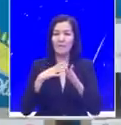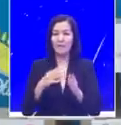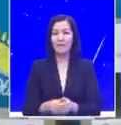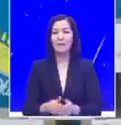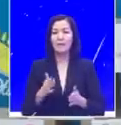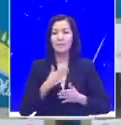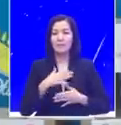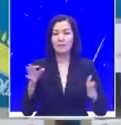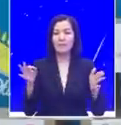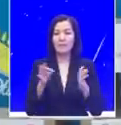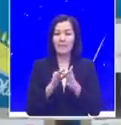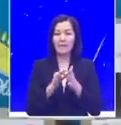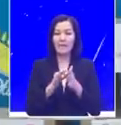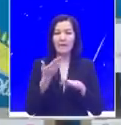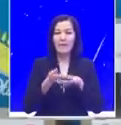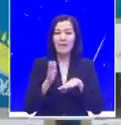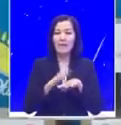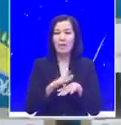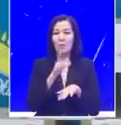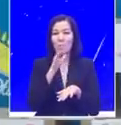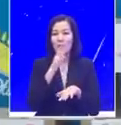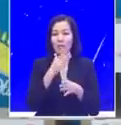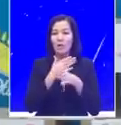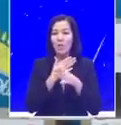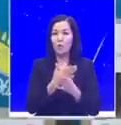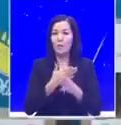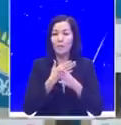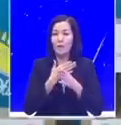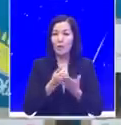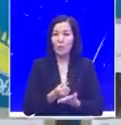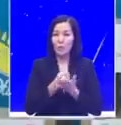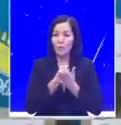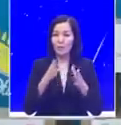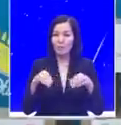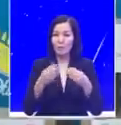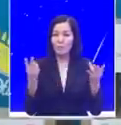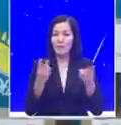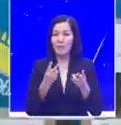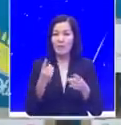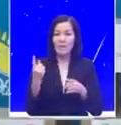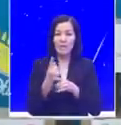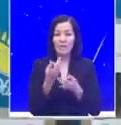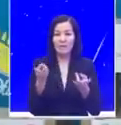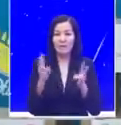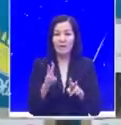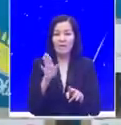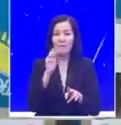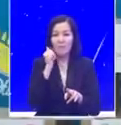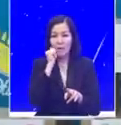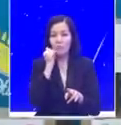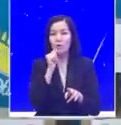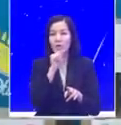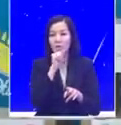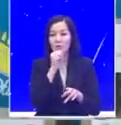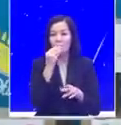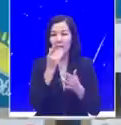осындай қысылтаяң кезде біз бір-бірімізге қолдау көрсетіп отыру керек. Біз мынау жалғыз басты қарттарымыз үйден шыға алмай отыр, соларға осындай өнім апарып беру. Енді